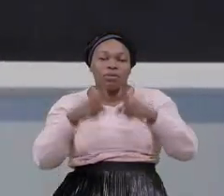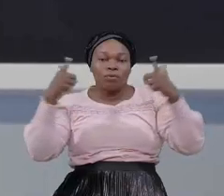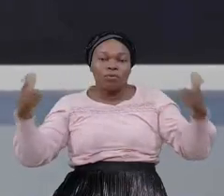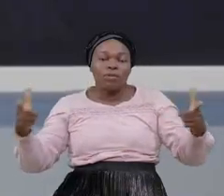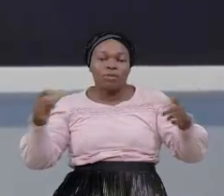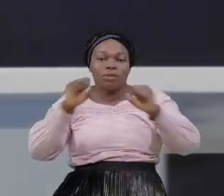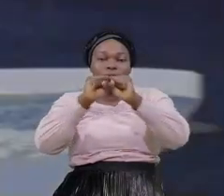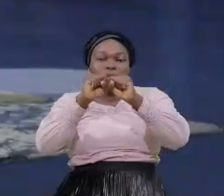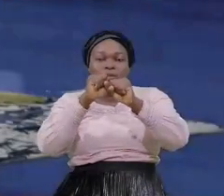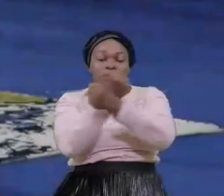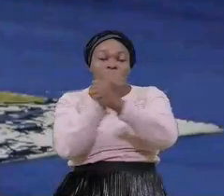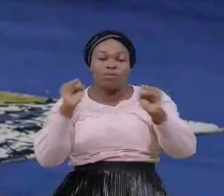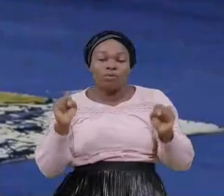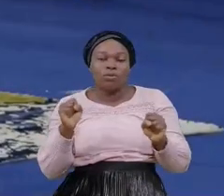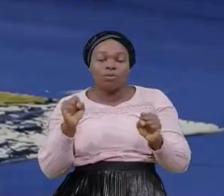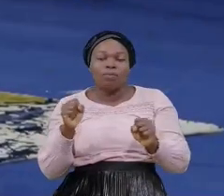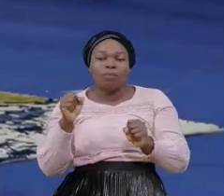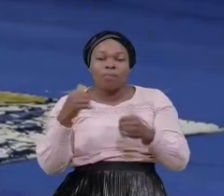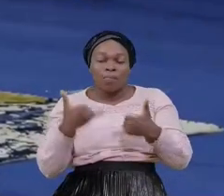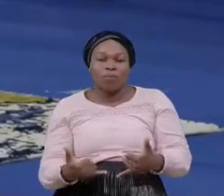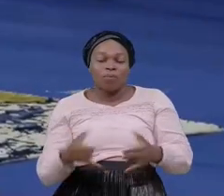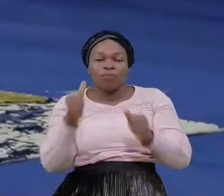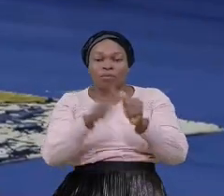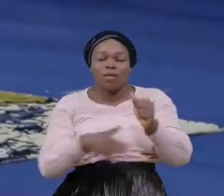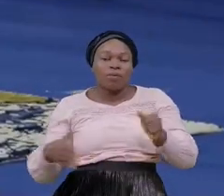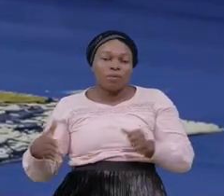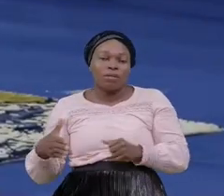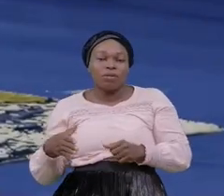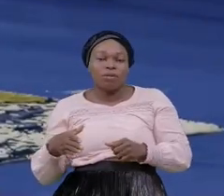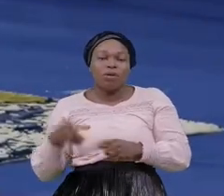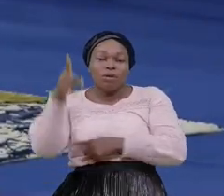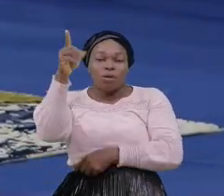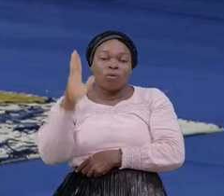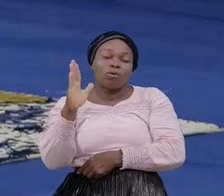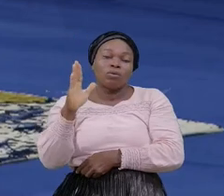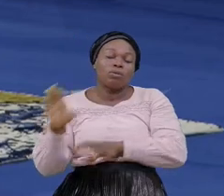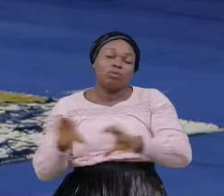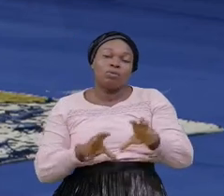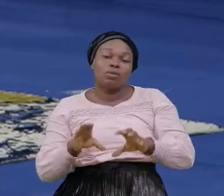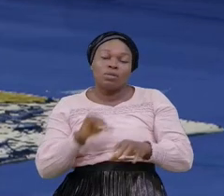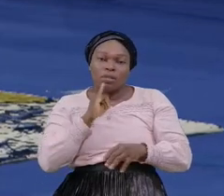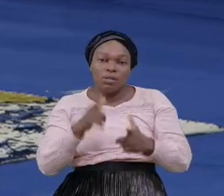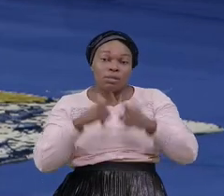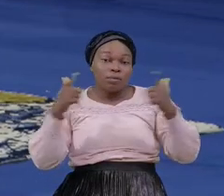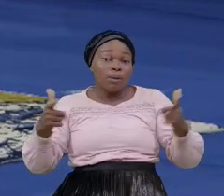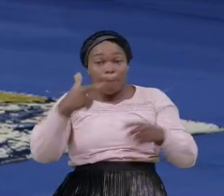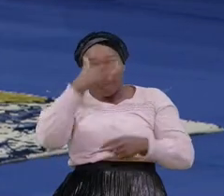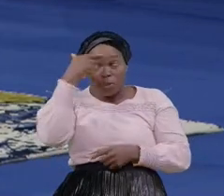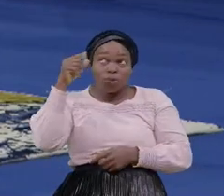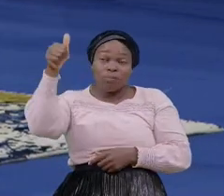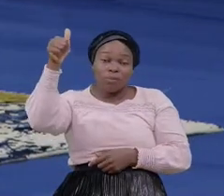Voilà, tout ce que Dieu fait est grand. Pourquoi? Parce que lui-même est